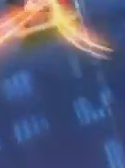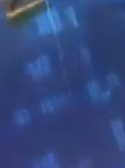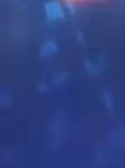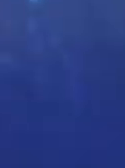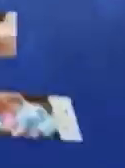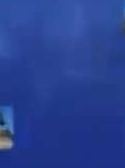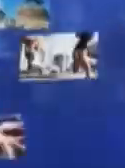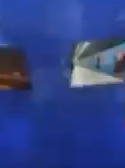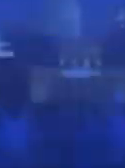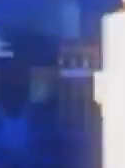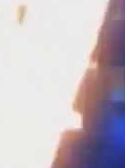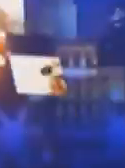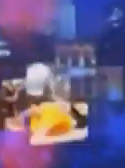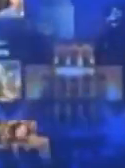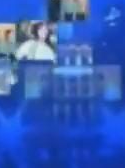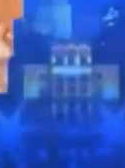Музика